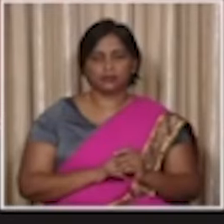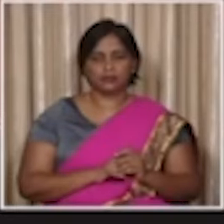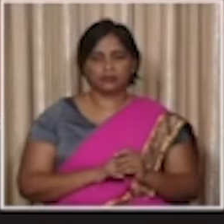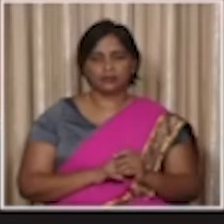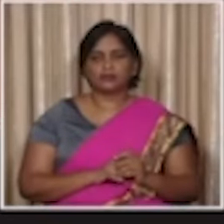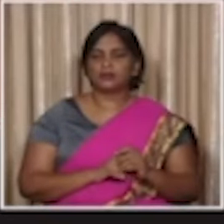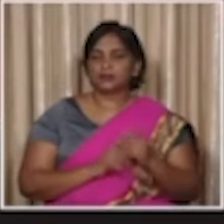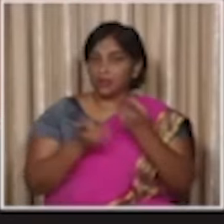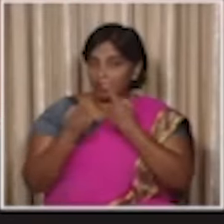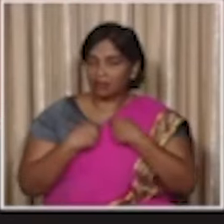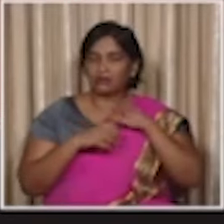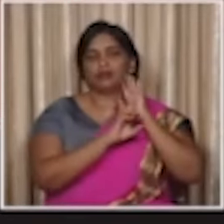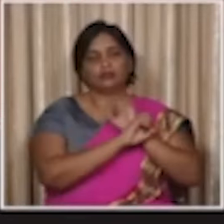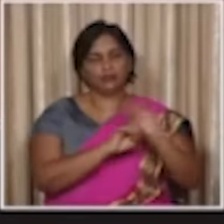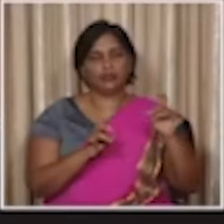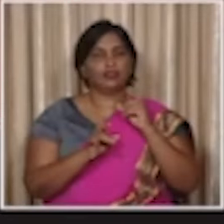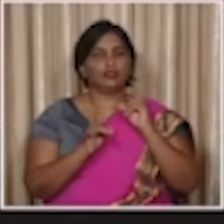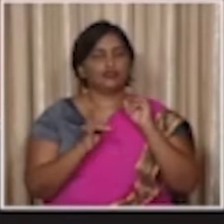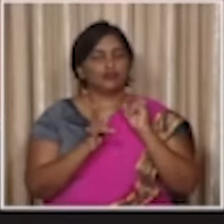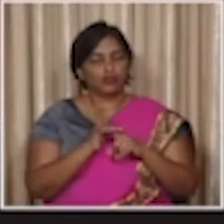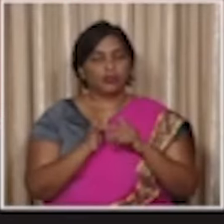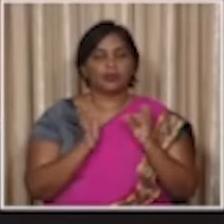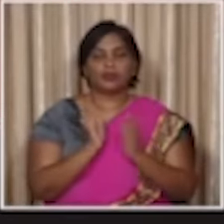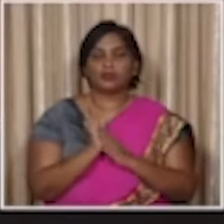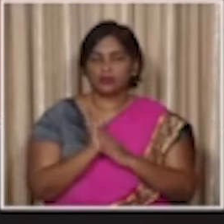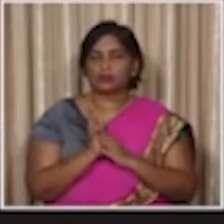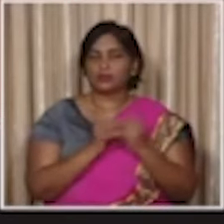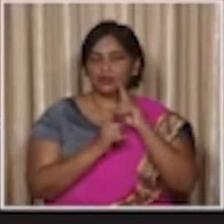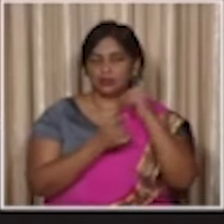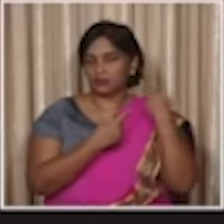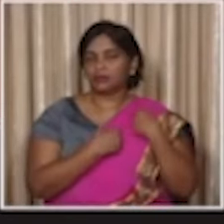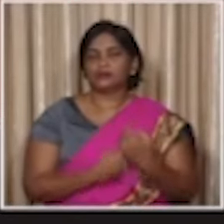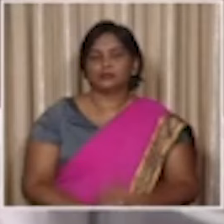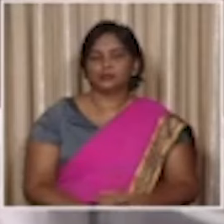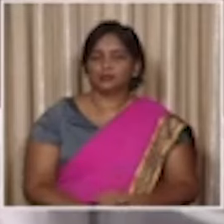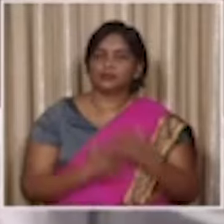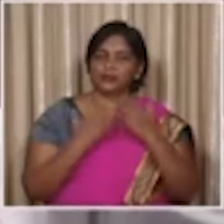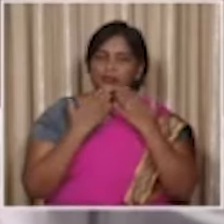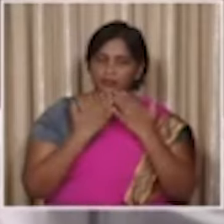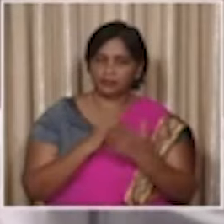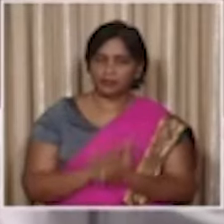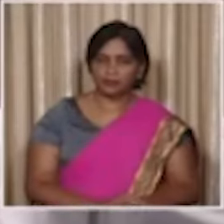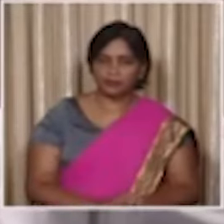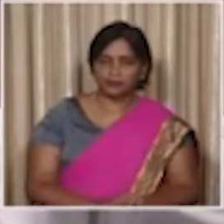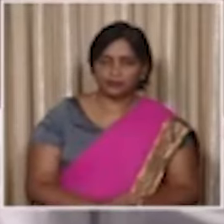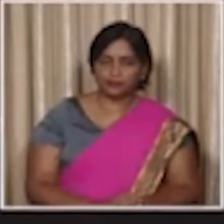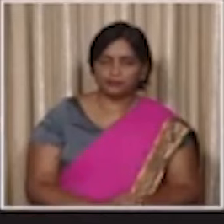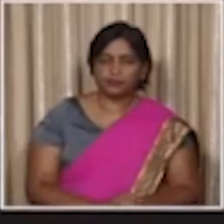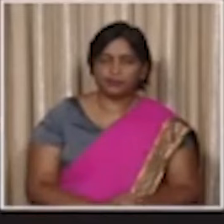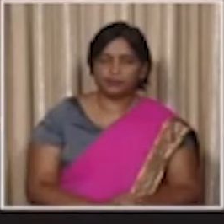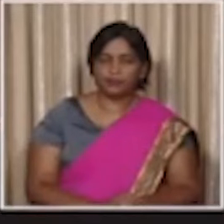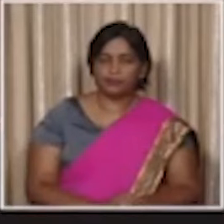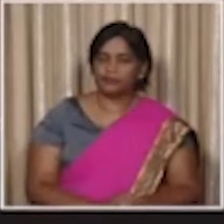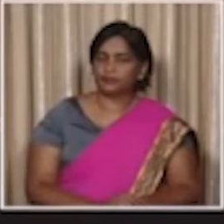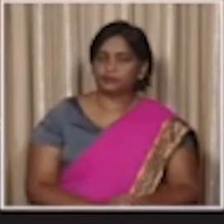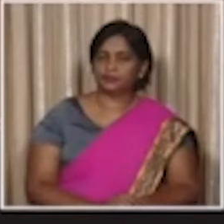ගමට අරගෙන යන්නම්. මොකද සම්බන්ධීකරණ කමිටුව විදිහට අපිට මේ ගැටලුව ඉදිරිපත් වෙනවා. ඒ නිසා බොහොම ස්තුතියි ඔබතුමාගේ පිළිතුරට. හරි, බොහොම